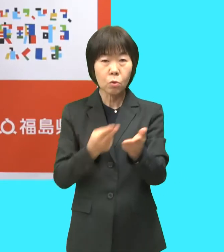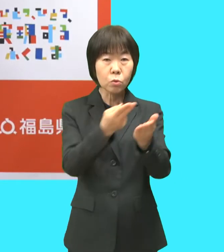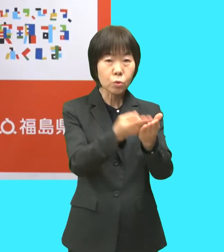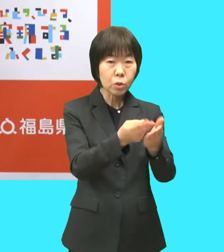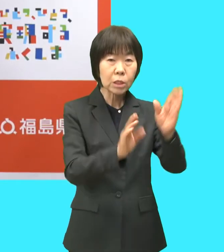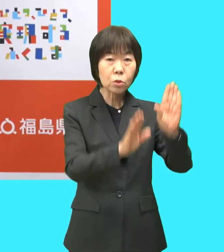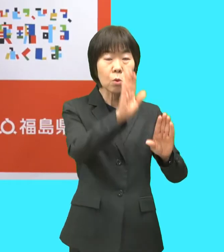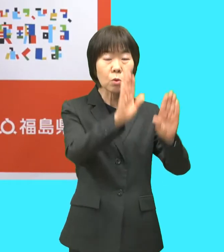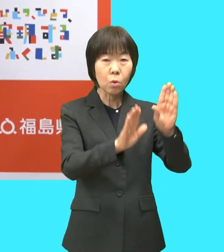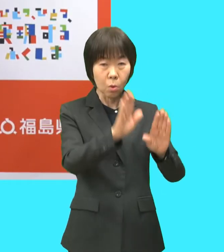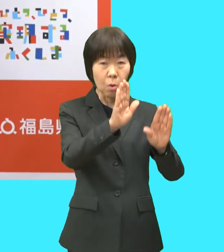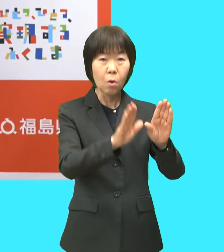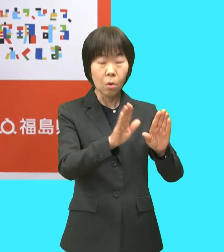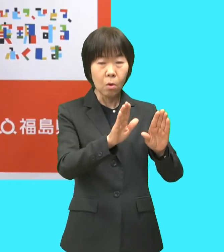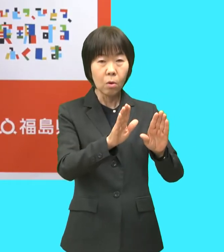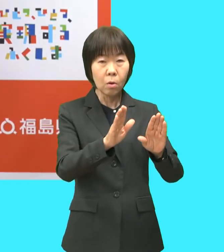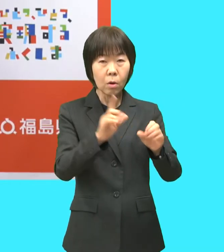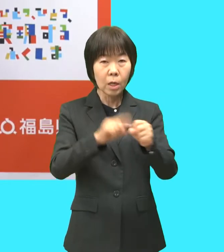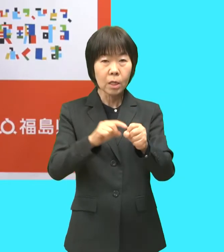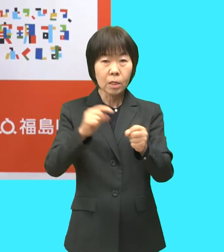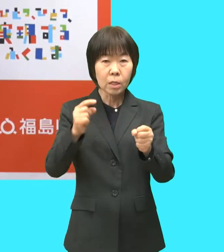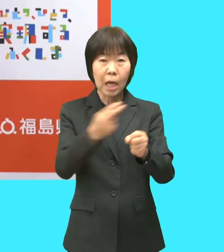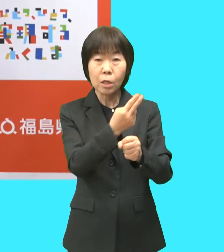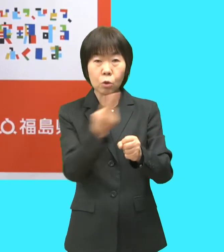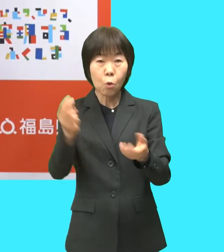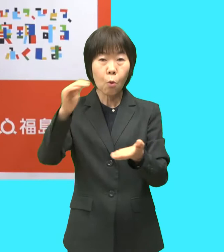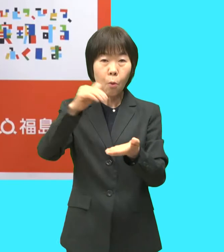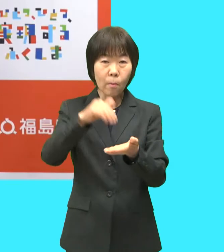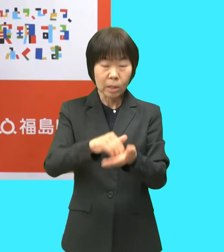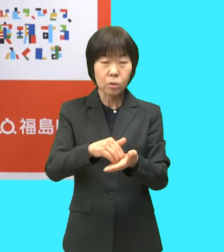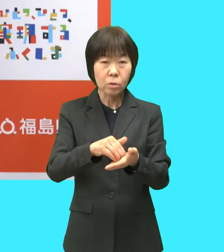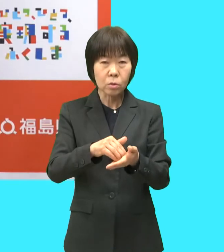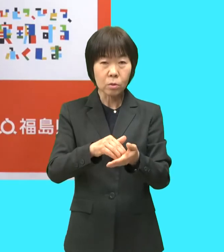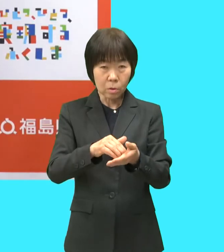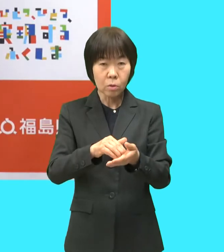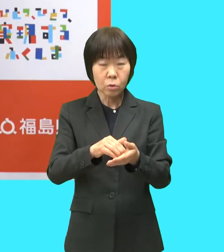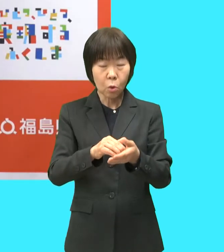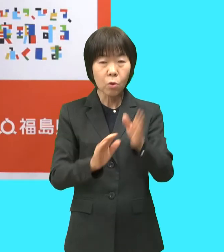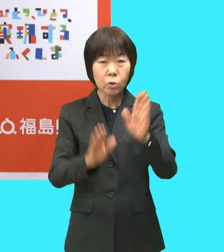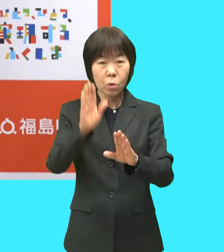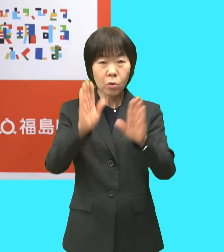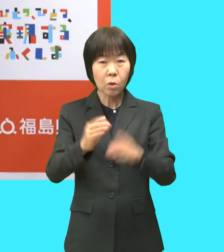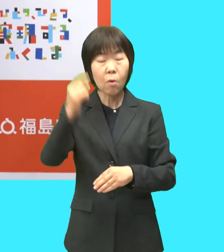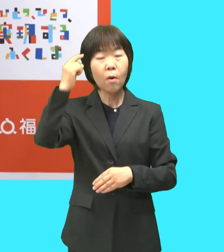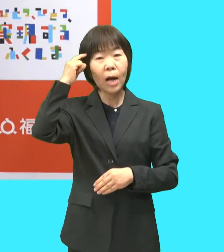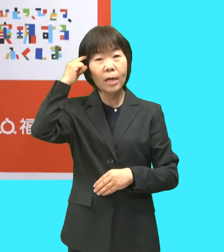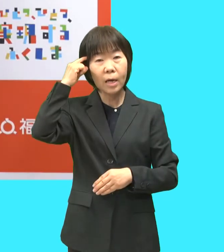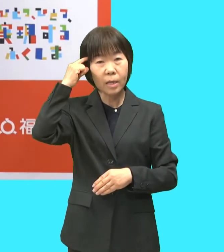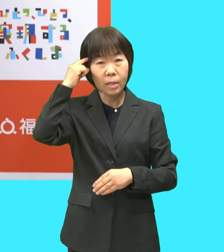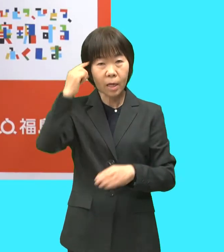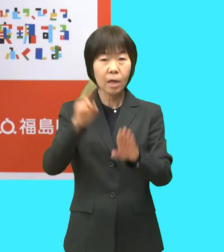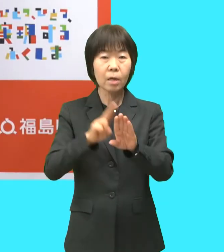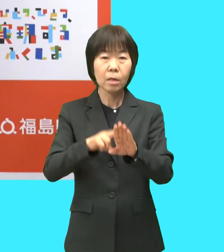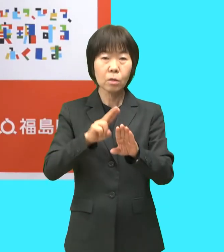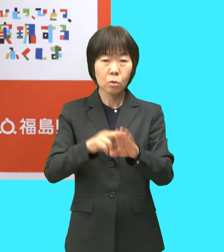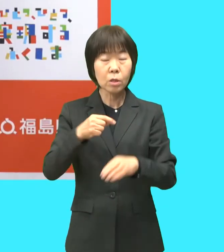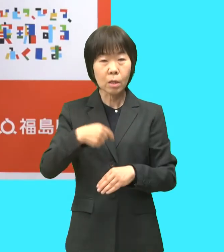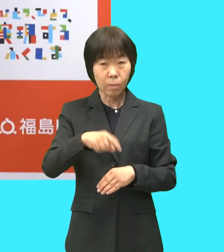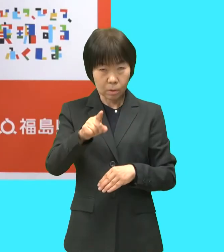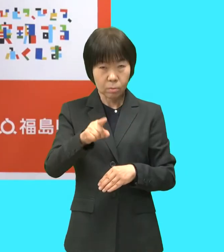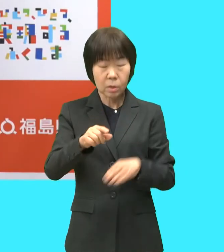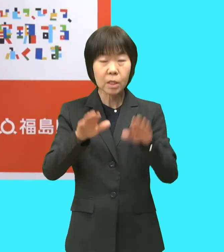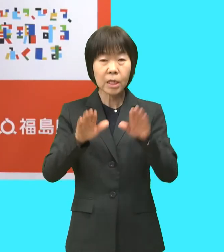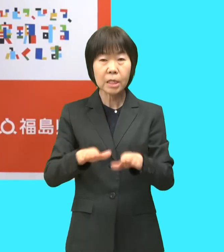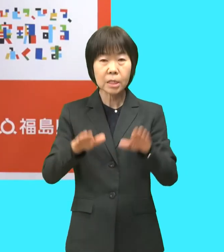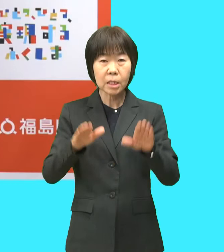況、あとこの年度末、今月末に向けた諸状の状況を考えながら考えてまいりますので、現時